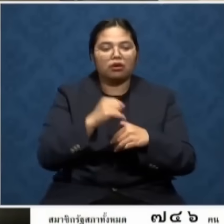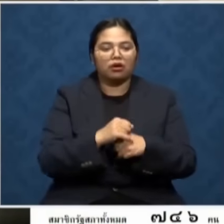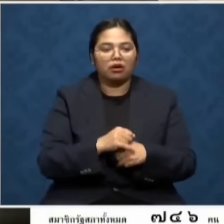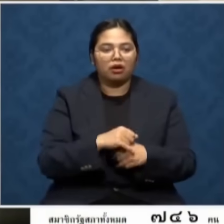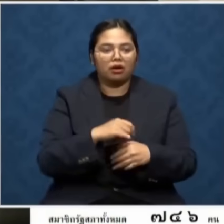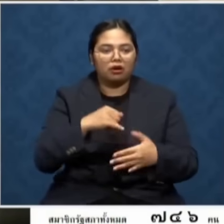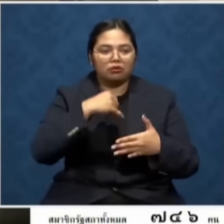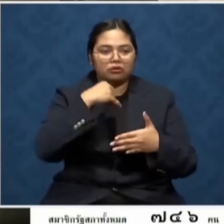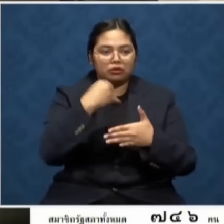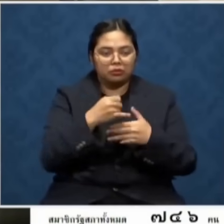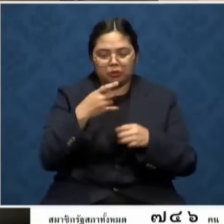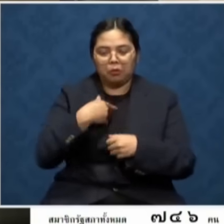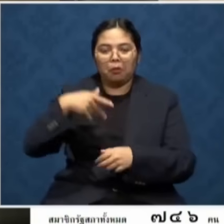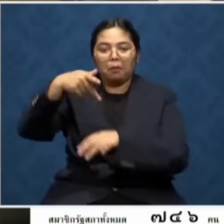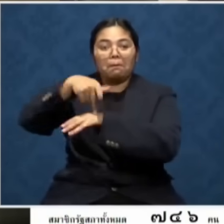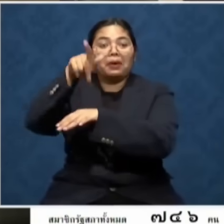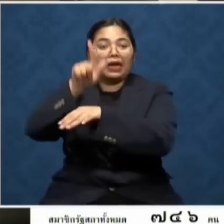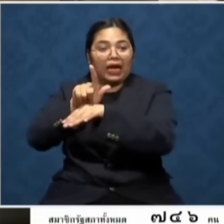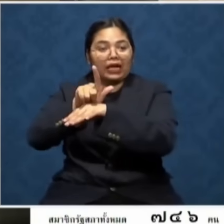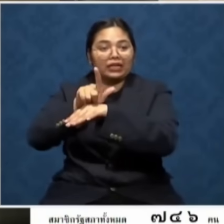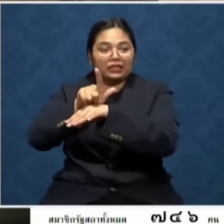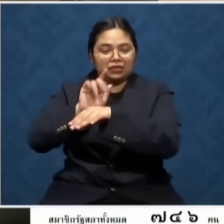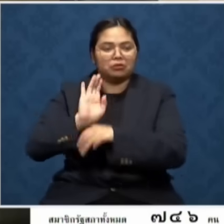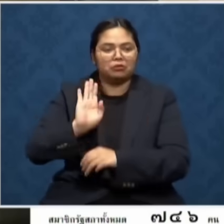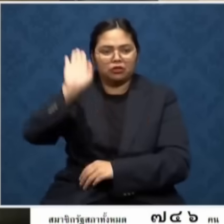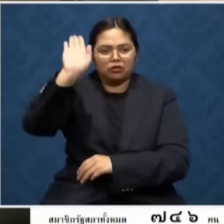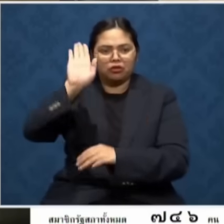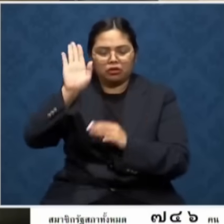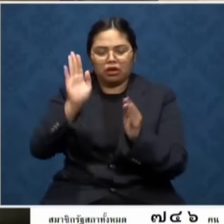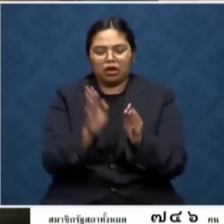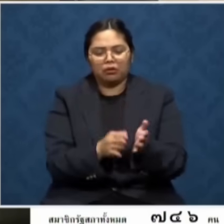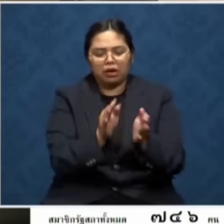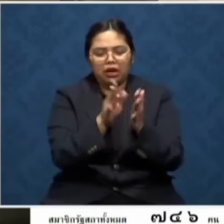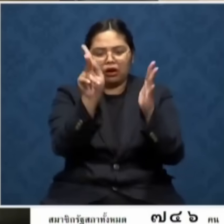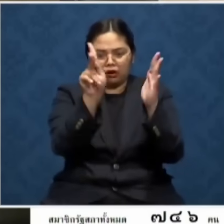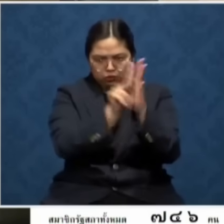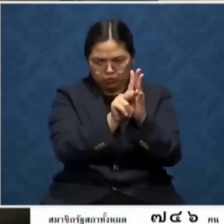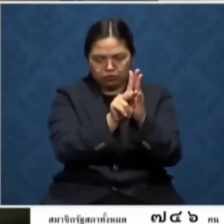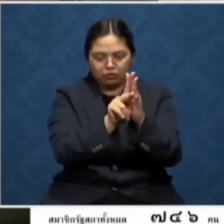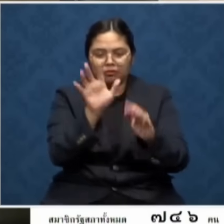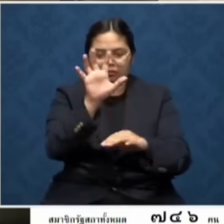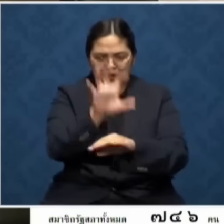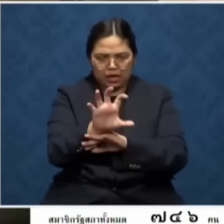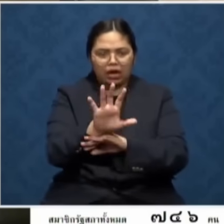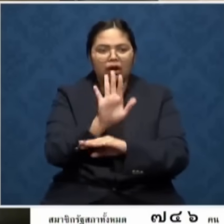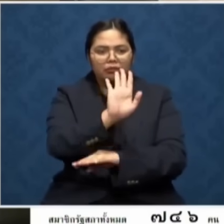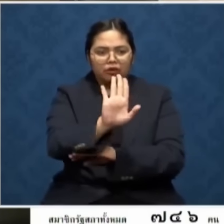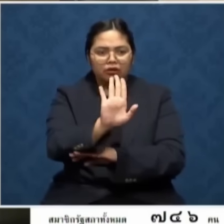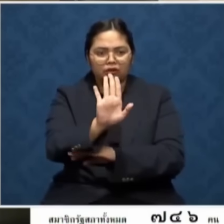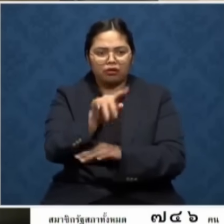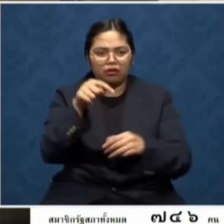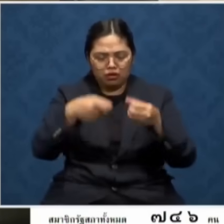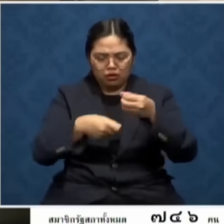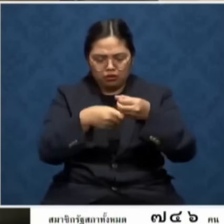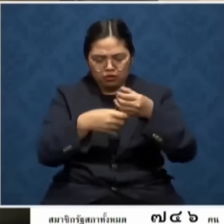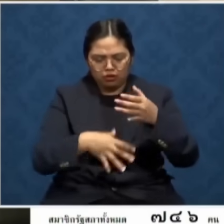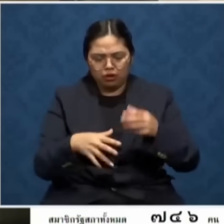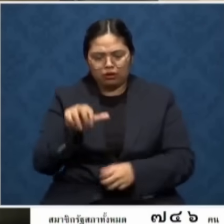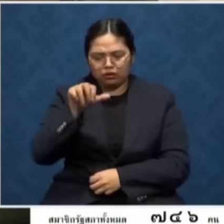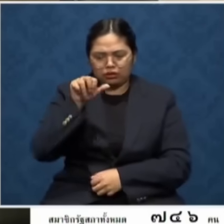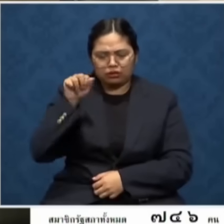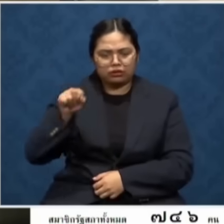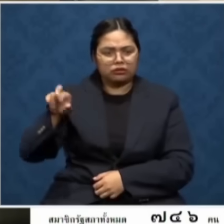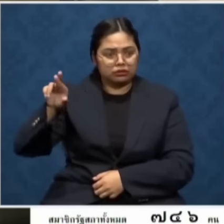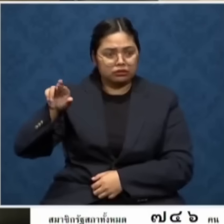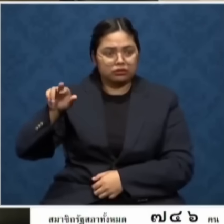ประธานสภาในการรักษาข้อบังคับการประชุมรัฐสภาและก็น่าเบื่อหน่ายครับเดี๋ยวนี้สภาไมโครโฟนอยู่ตรง